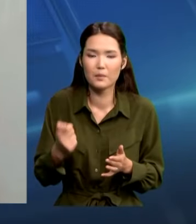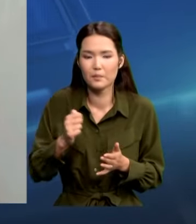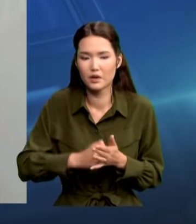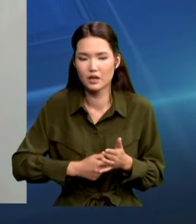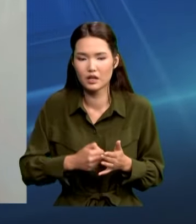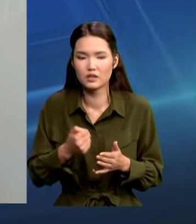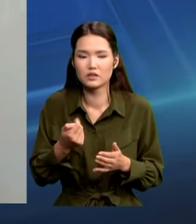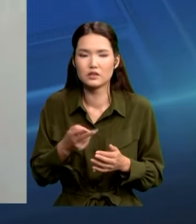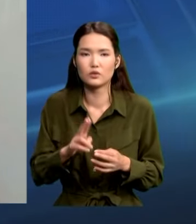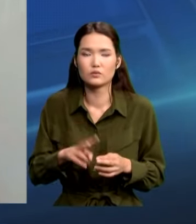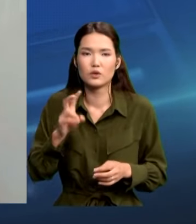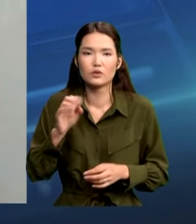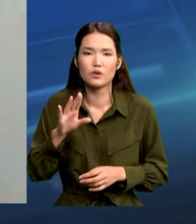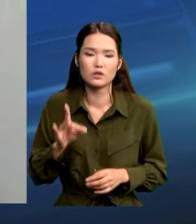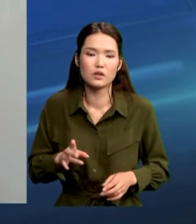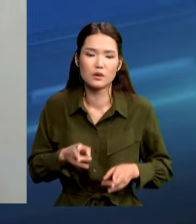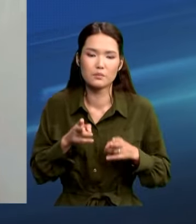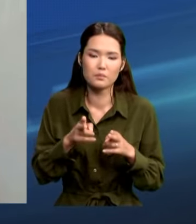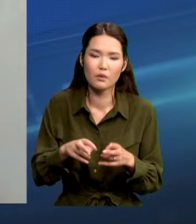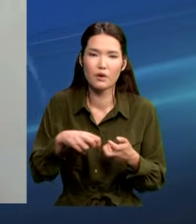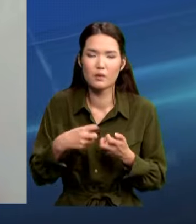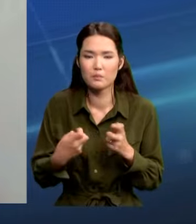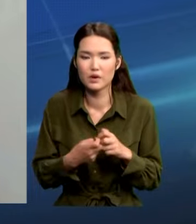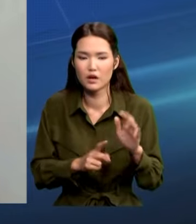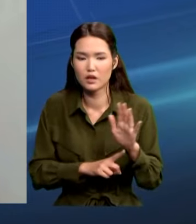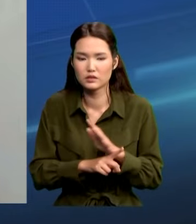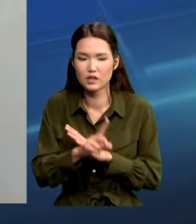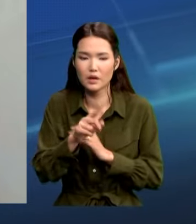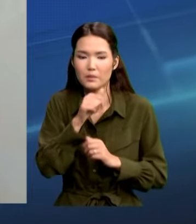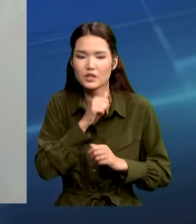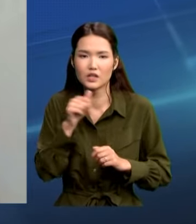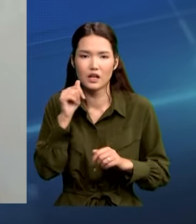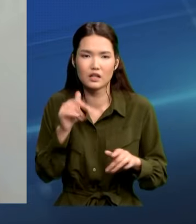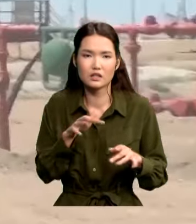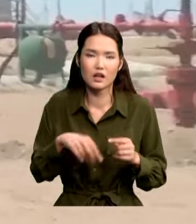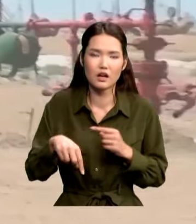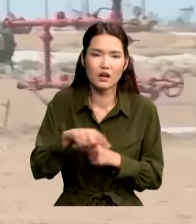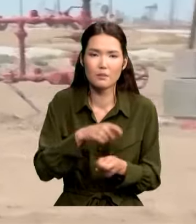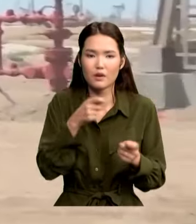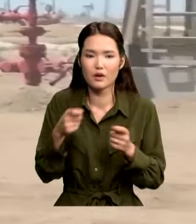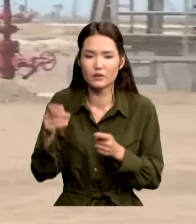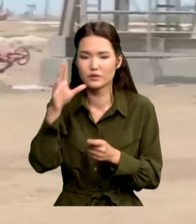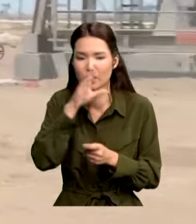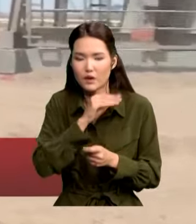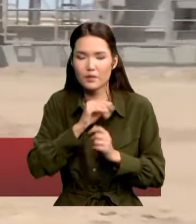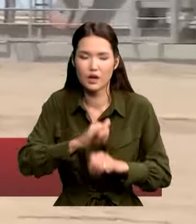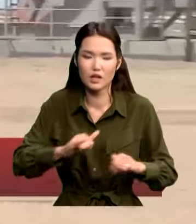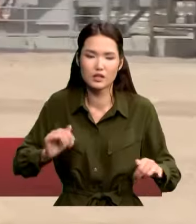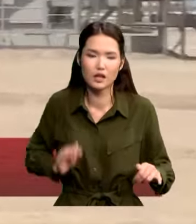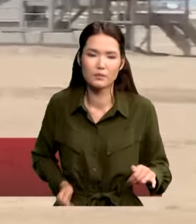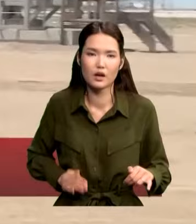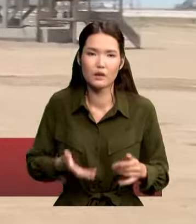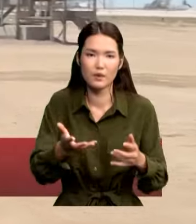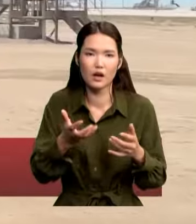стоить. Вот, и возникают опять-таки контрабандные всякие истории. Бәсекелестікті дамыту агенттігін